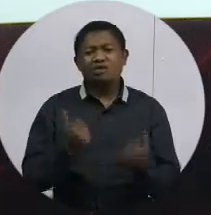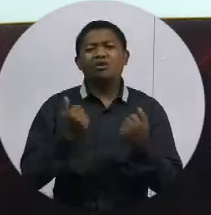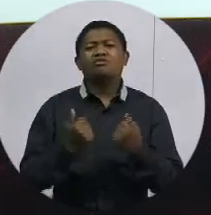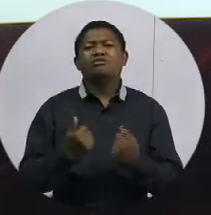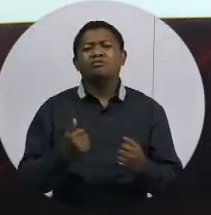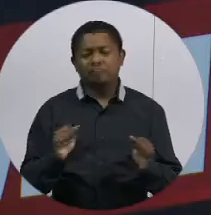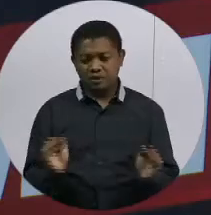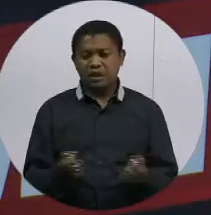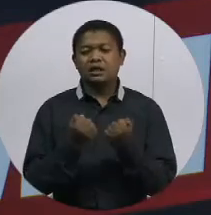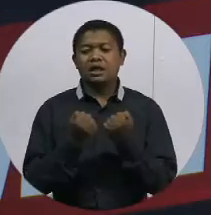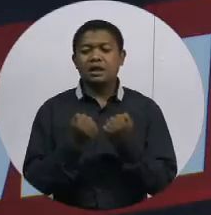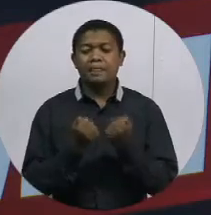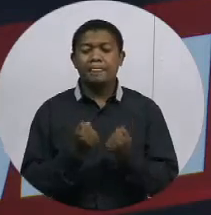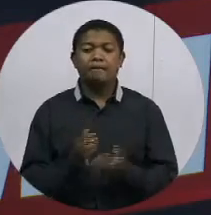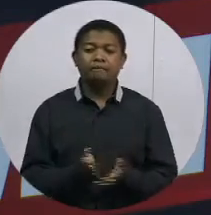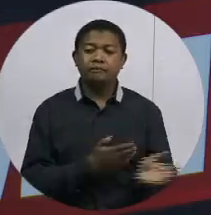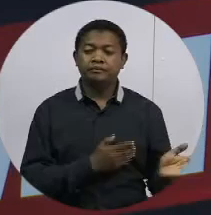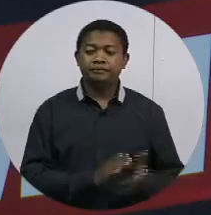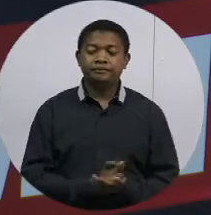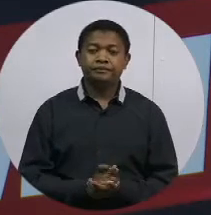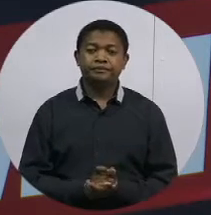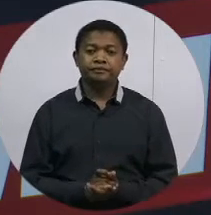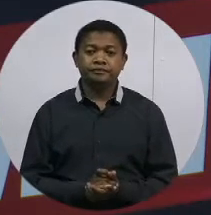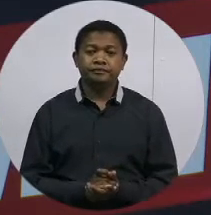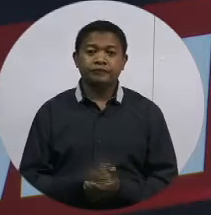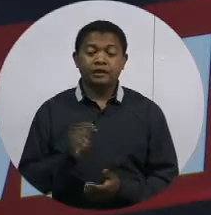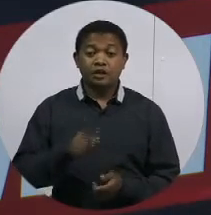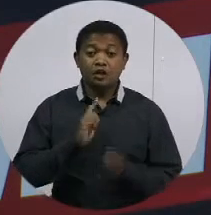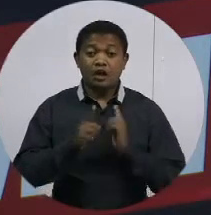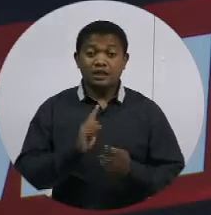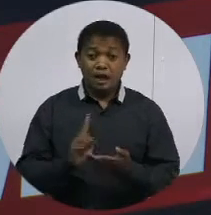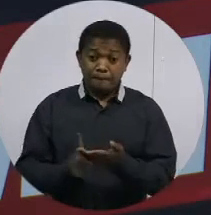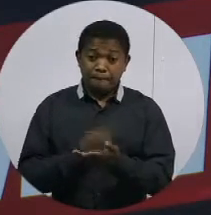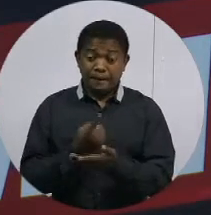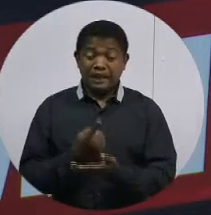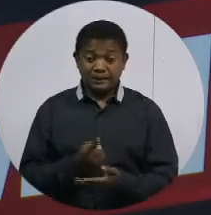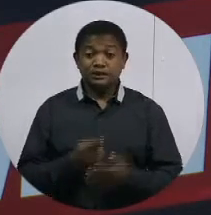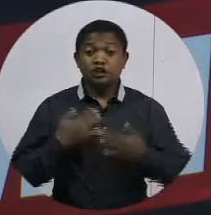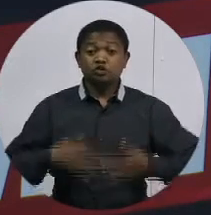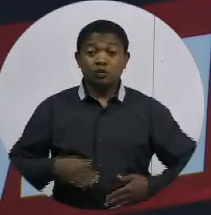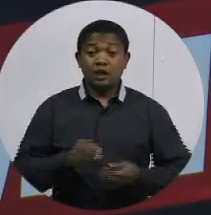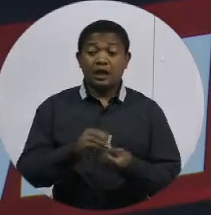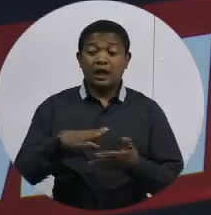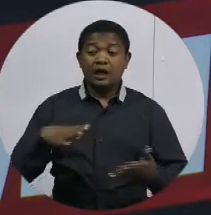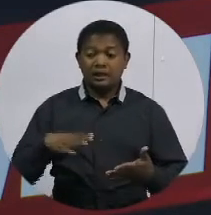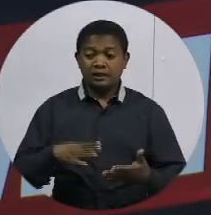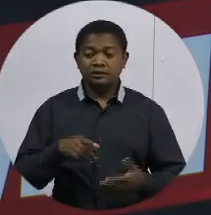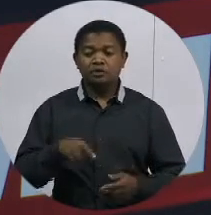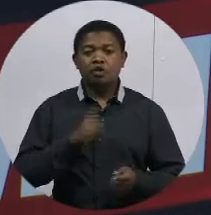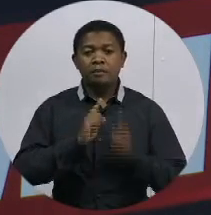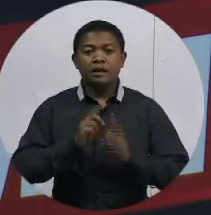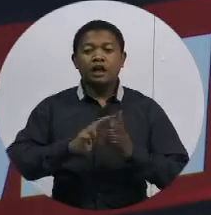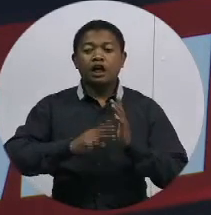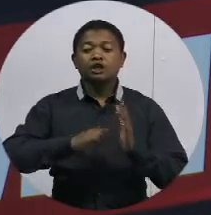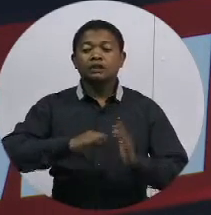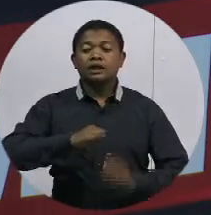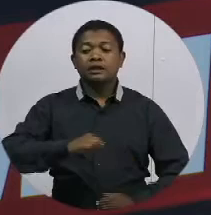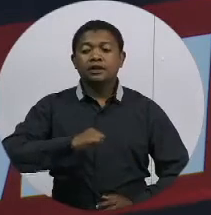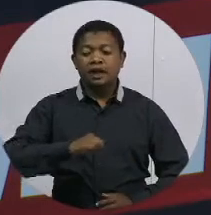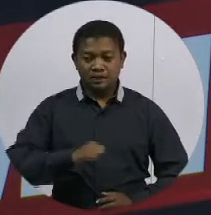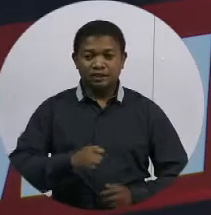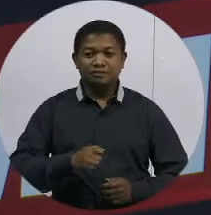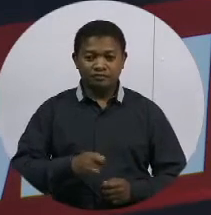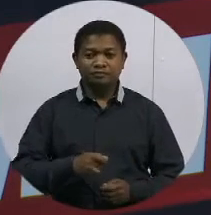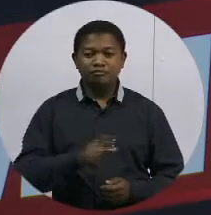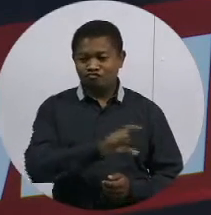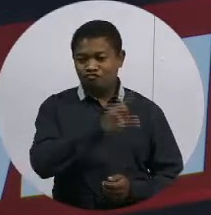eo amin'ny pejiny toekarena kosa indray mahaliana ireo mpandraharaha madinika ilay tetikasa fampindramam-bola miarina telo